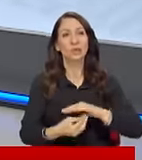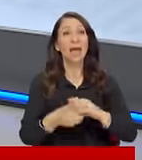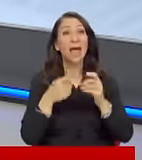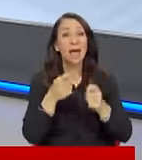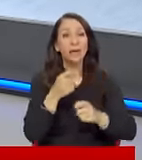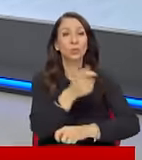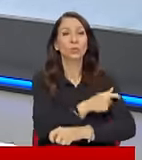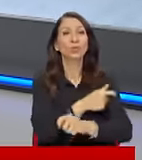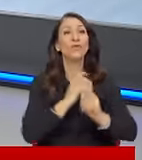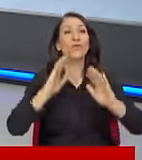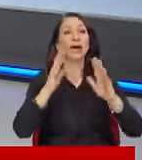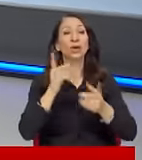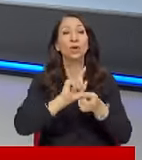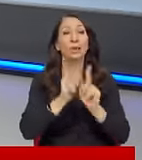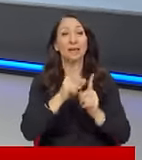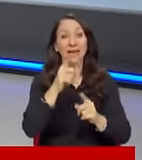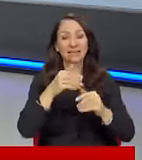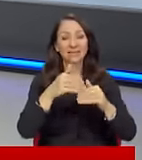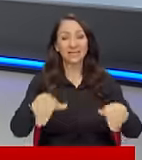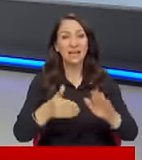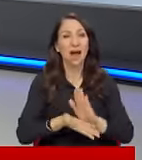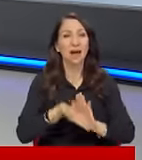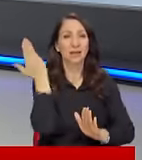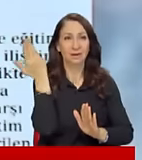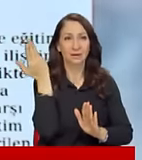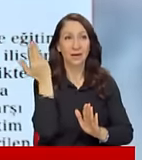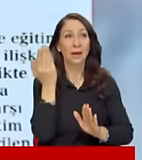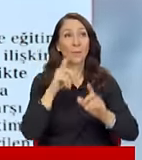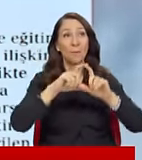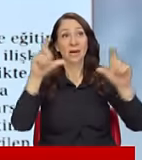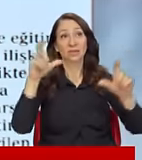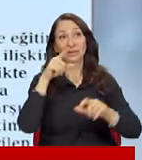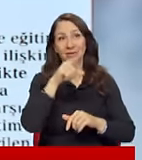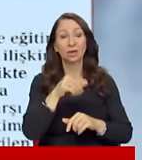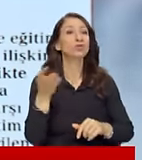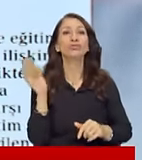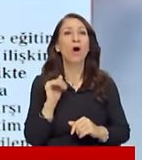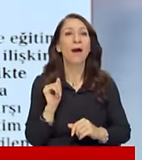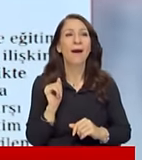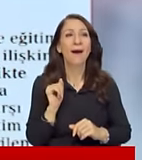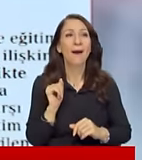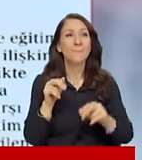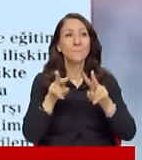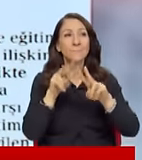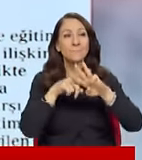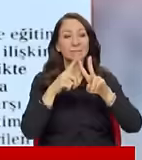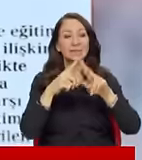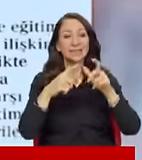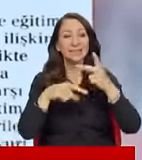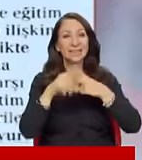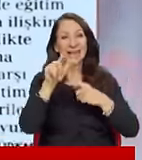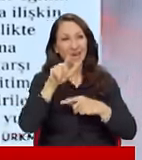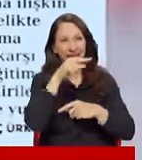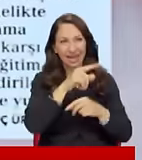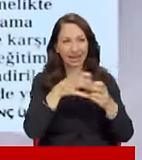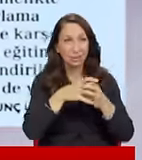yurt faaliyetlerine ilişkin yönetmelikte sınırlar kaldırıldı manşeti. Sonra menzilden cumhura